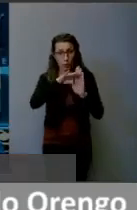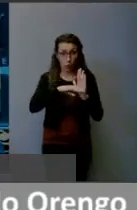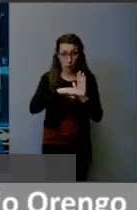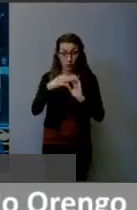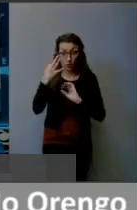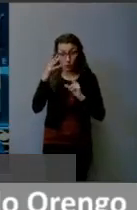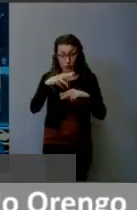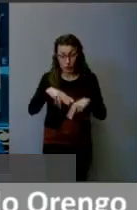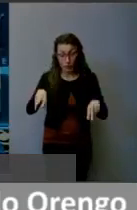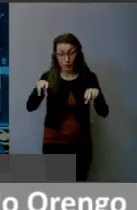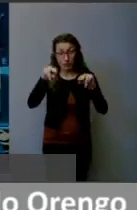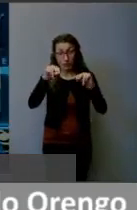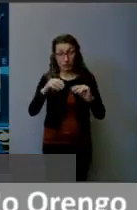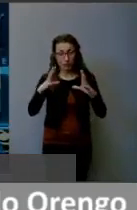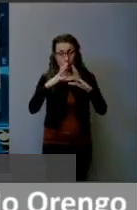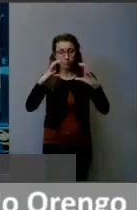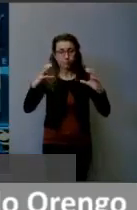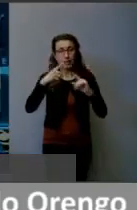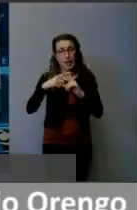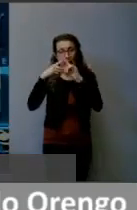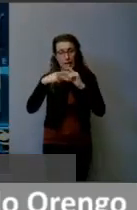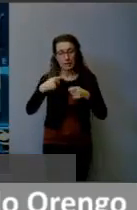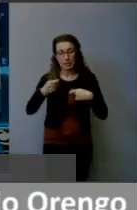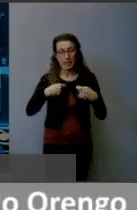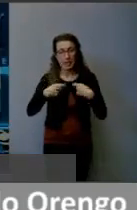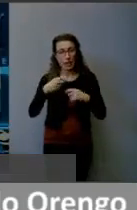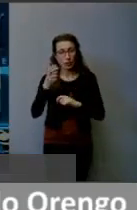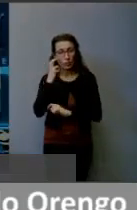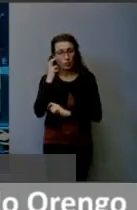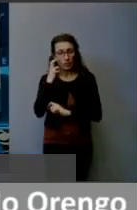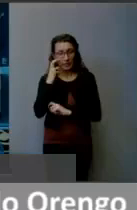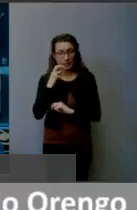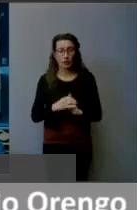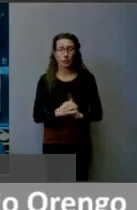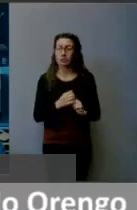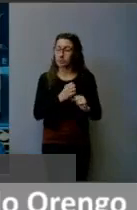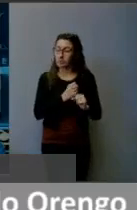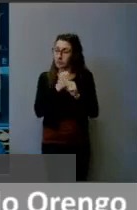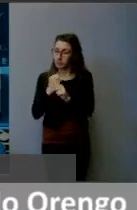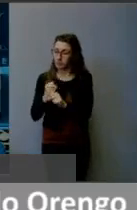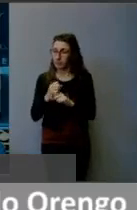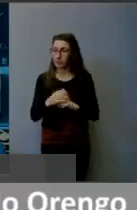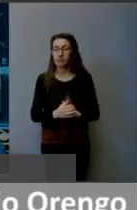dell'ex mercato comunale di Bolzaneto. Prego.